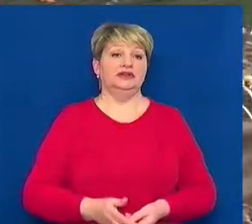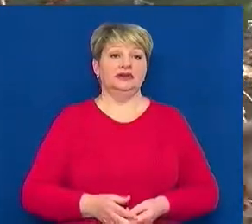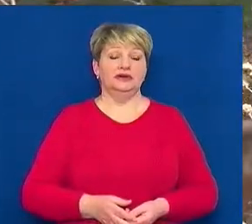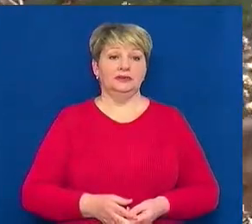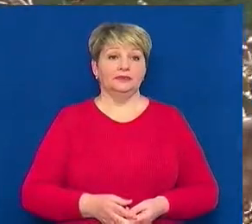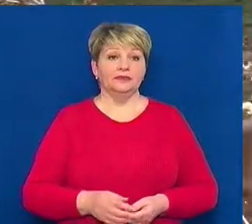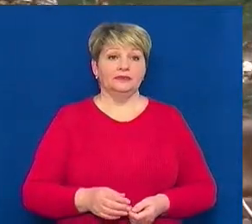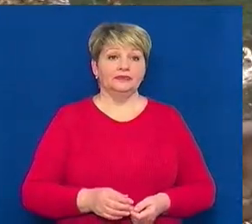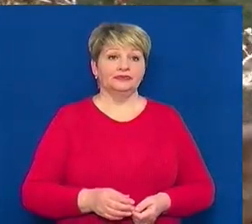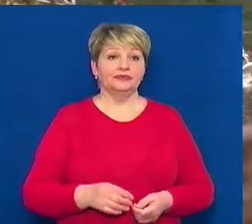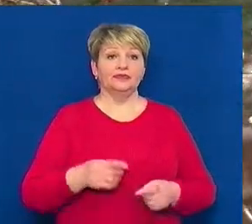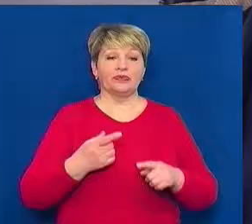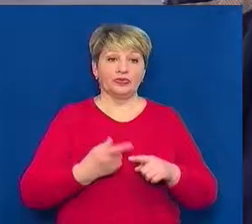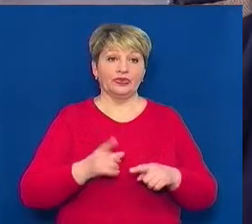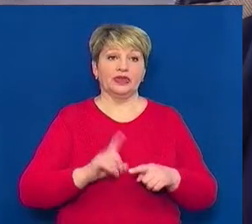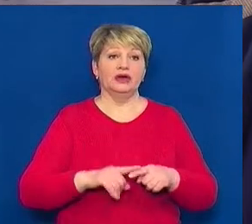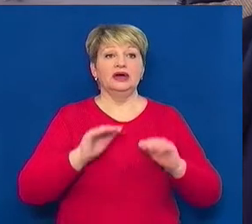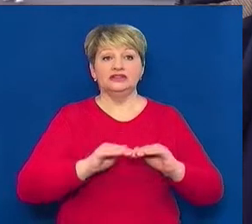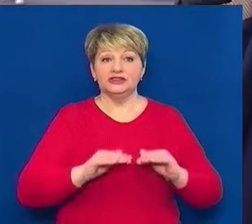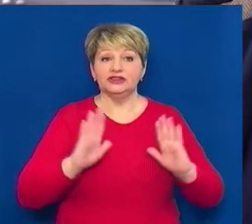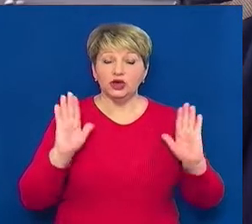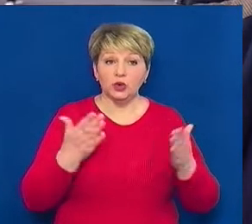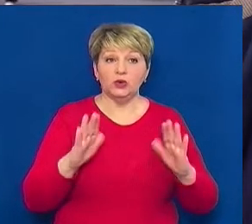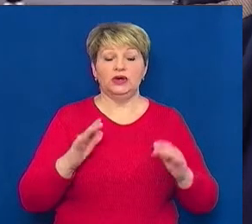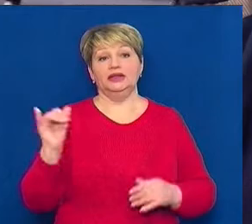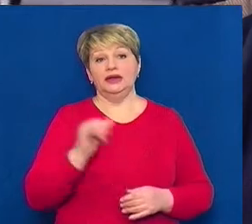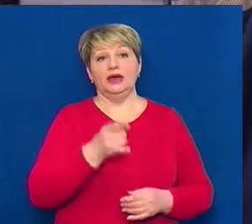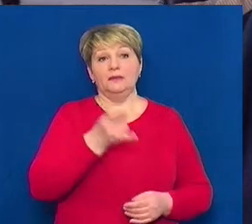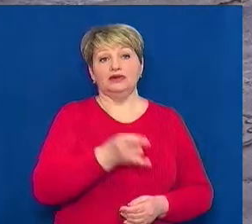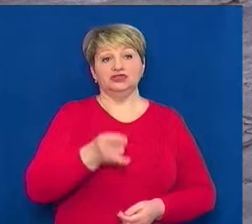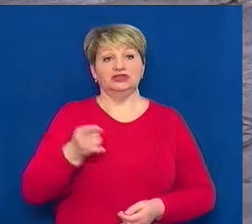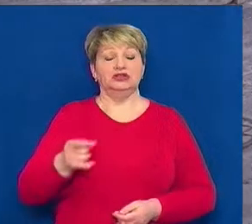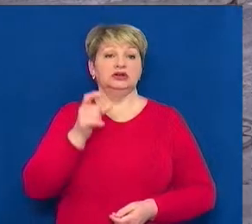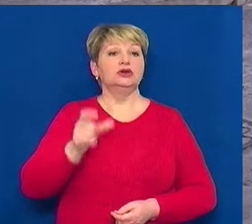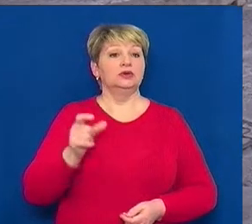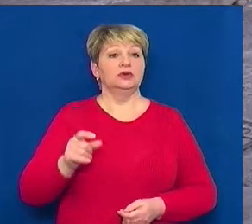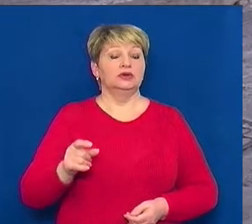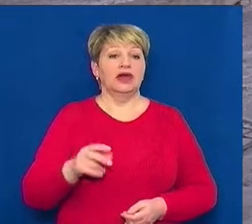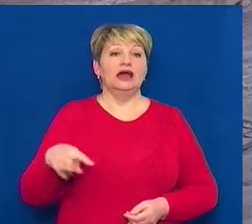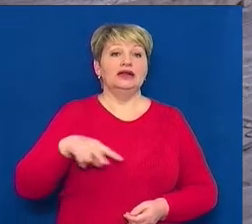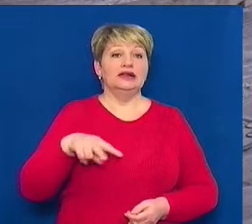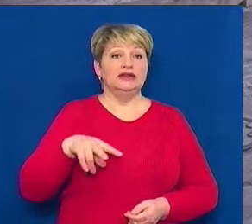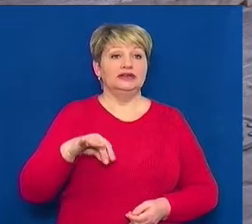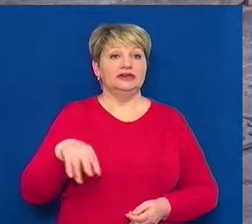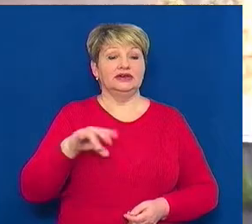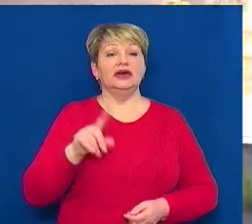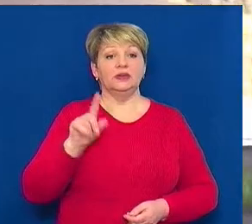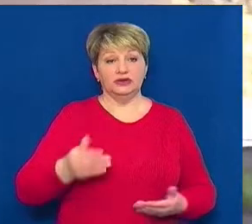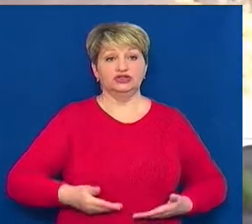пошкодити, ідну туди їсти гуляють, і машини тут ставлять люди. Лідія Титаренко теж мешкає